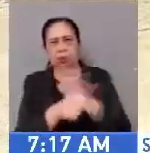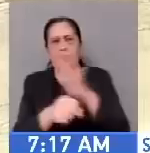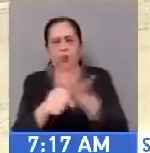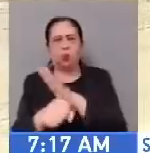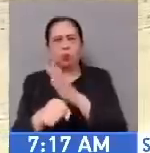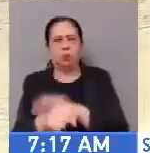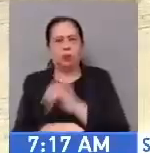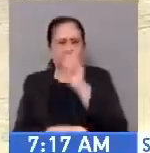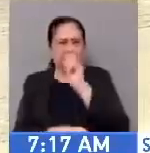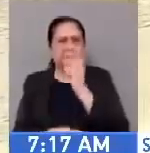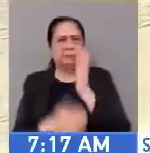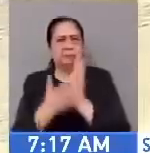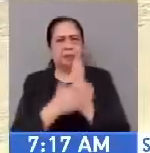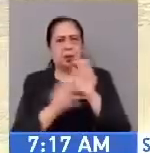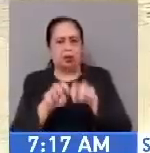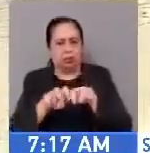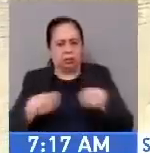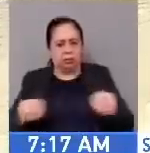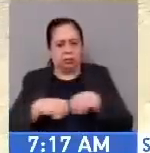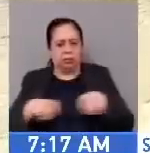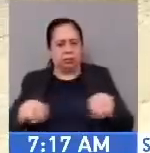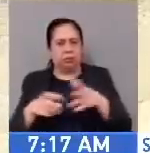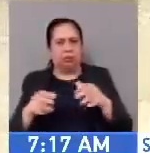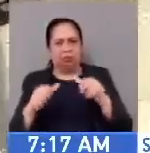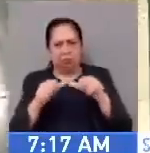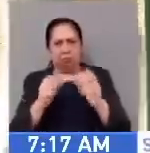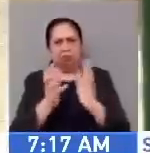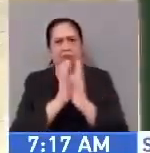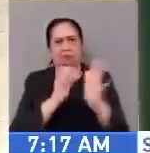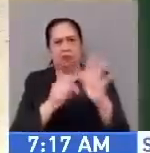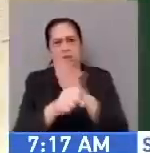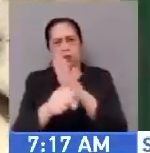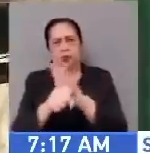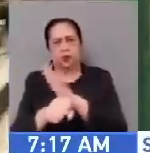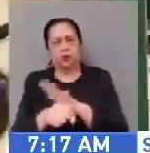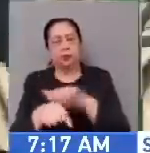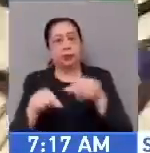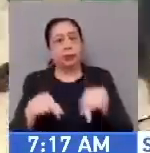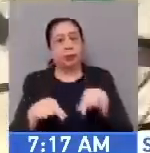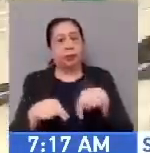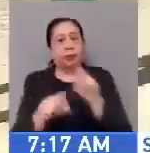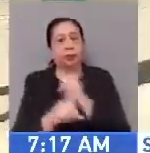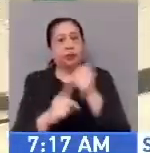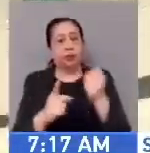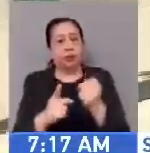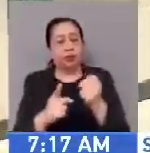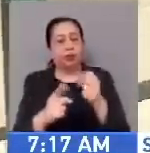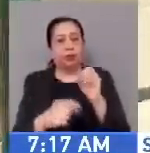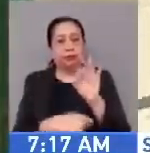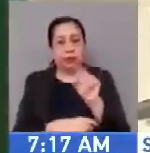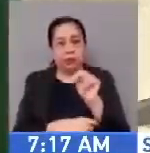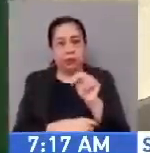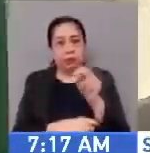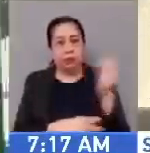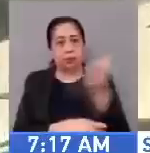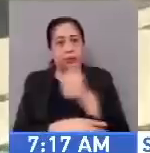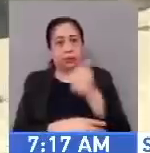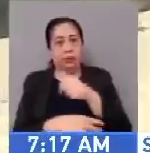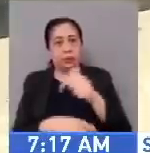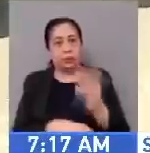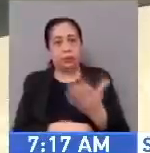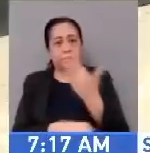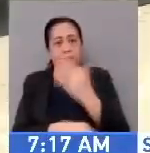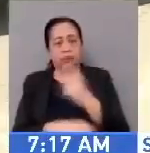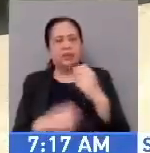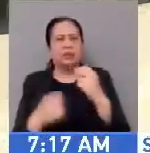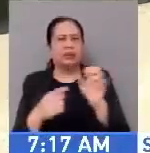ng distancing sa biyahe. At ito ang situation ngayon. Kung kailangan niyang bumiyahe ngayong umaga, ay maglaan ng konting allowance